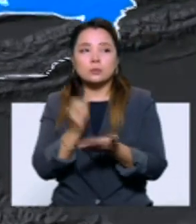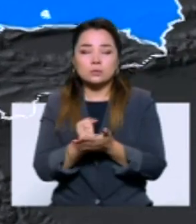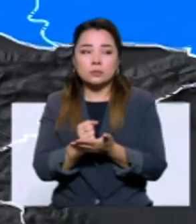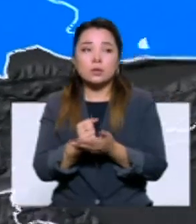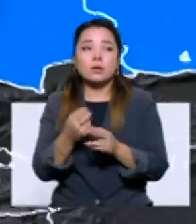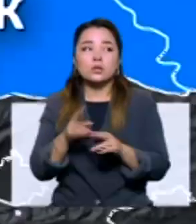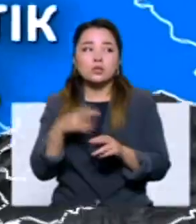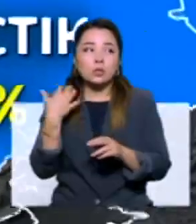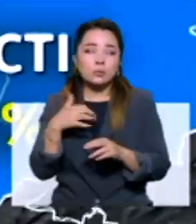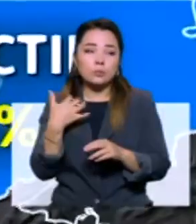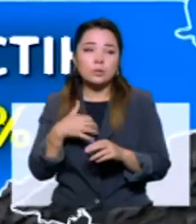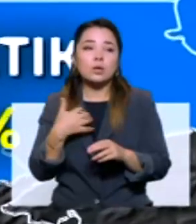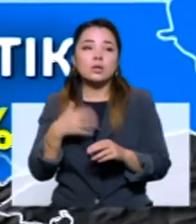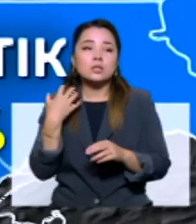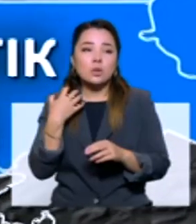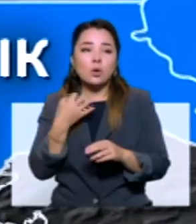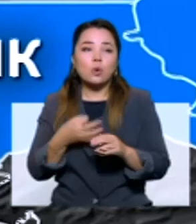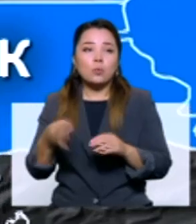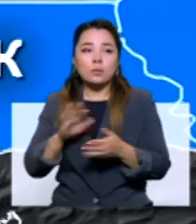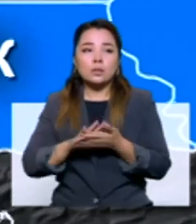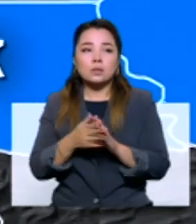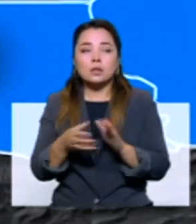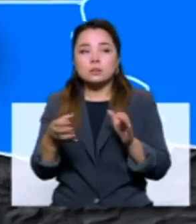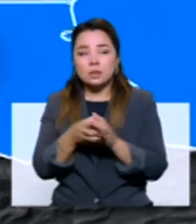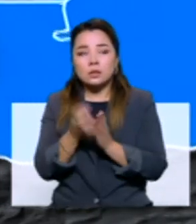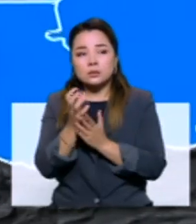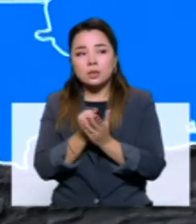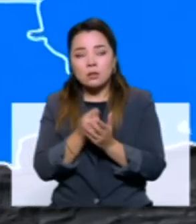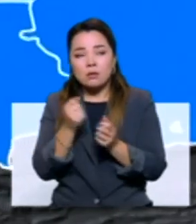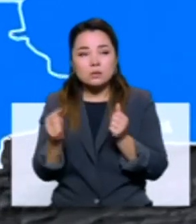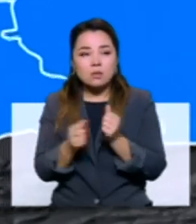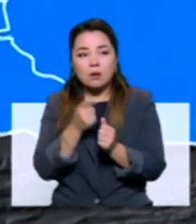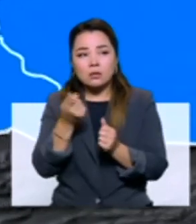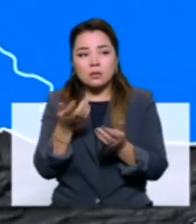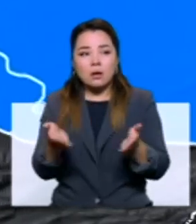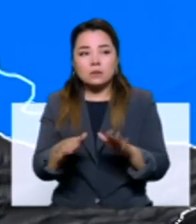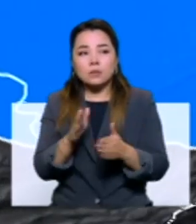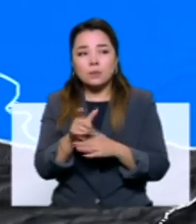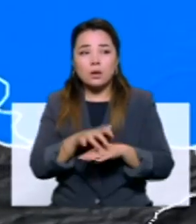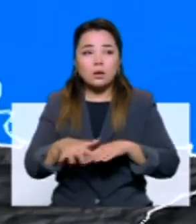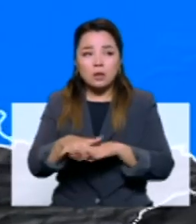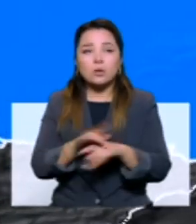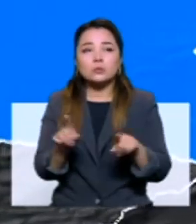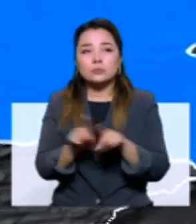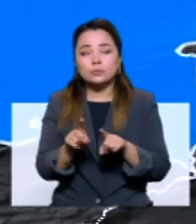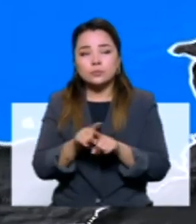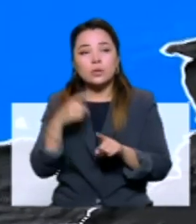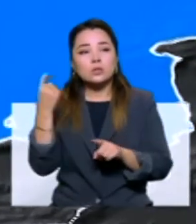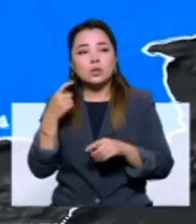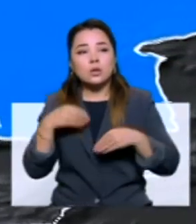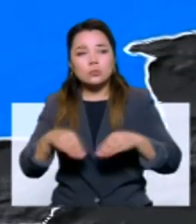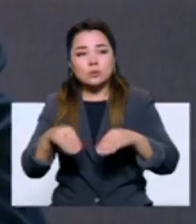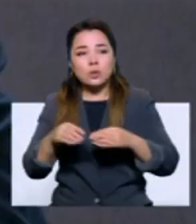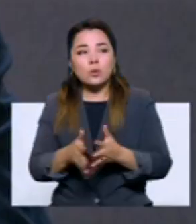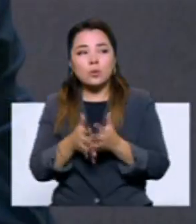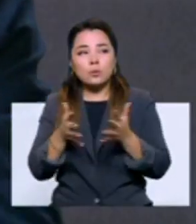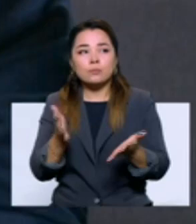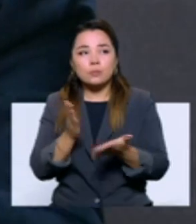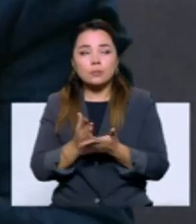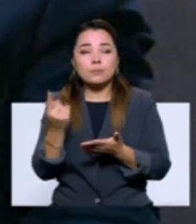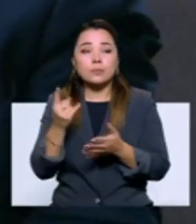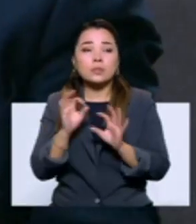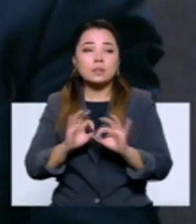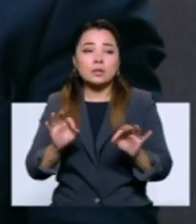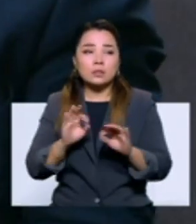бірақ Жамбыл, Қызылорда, Түркістан облысындағы тіршілік нәрінің қоры сарқылуға таяу. Себебі халық саны да, шаруашылық та көбейген. Бірінші